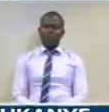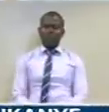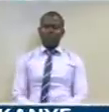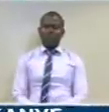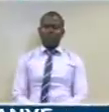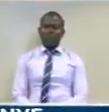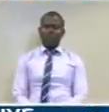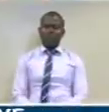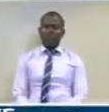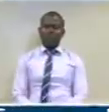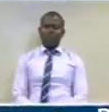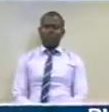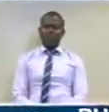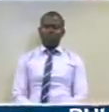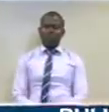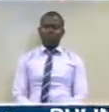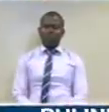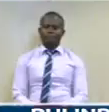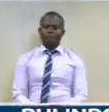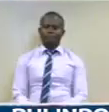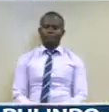Rwanda i Kigali